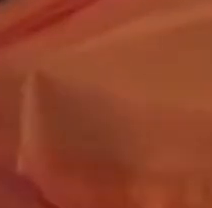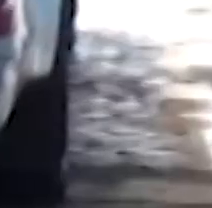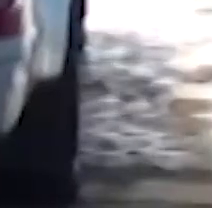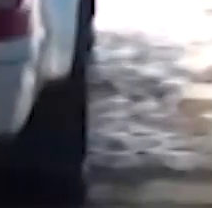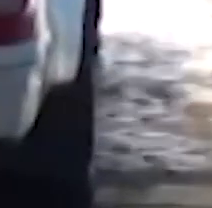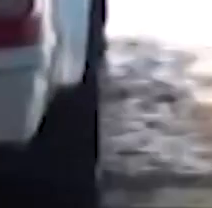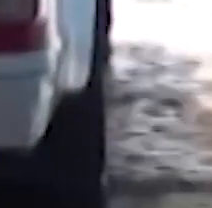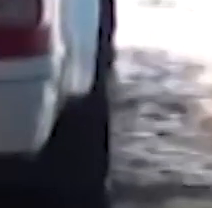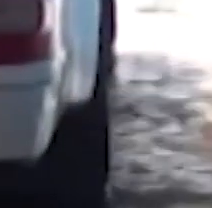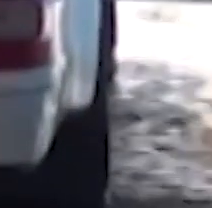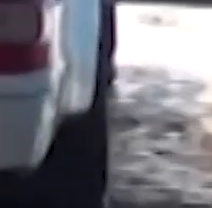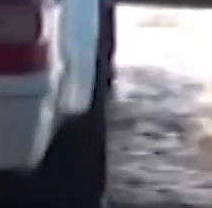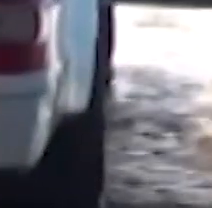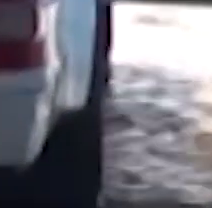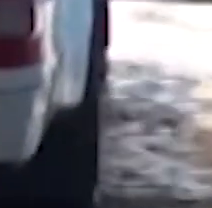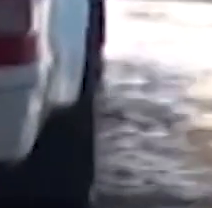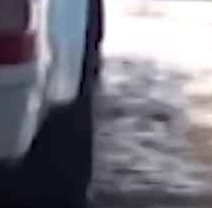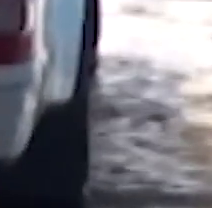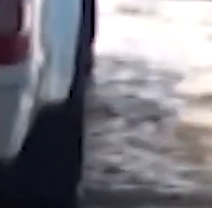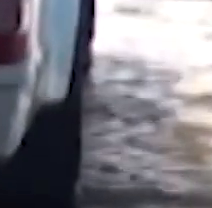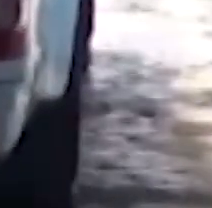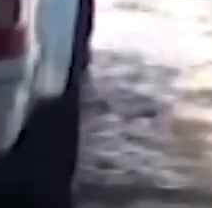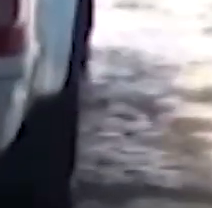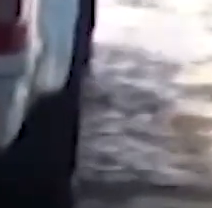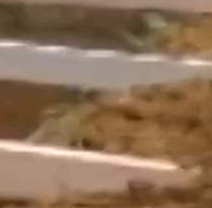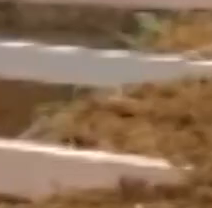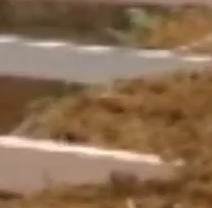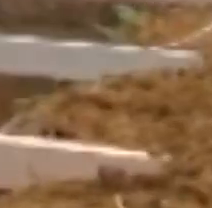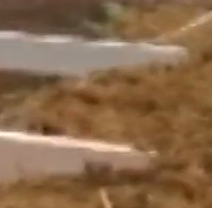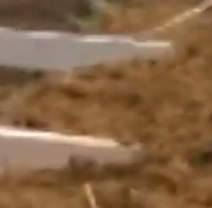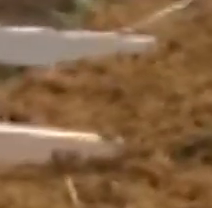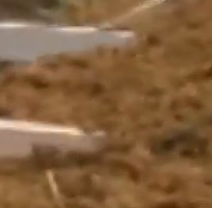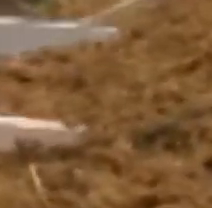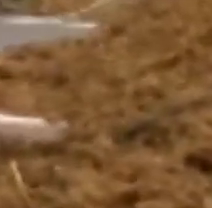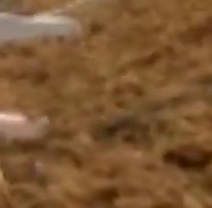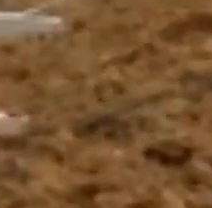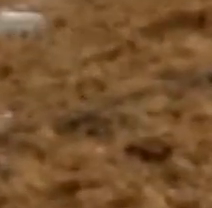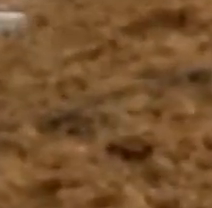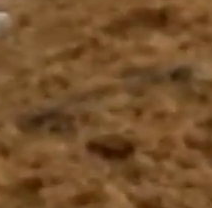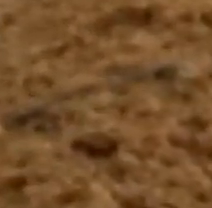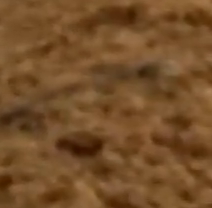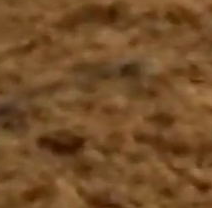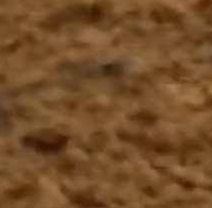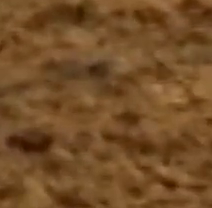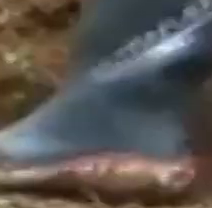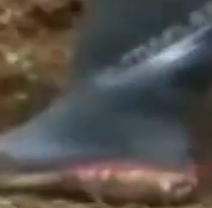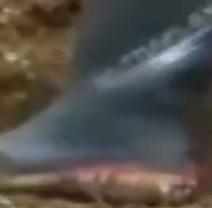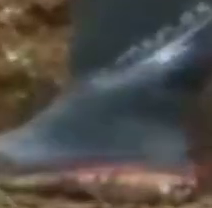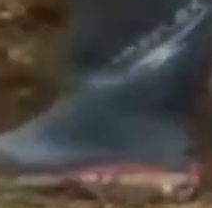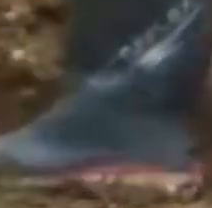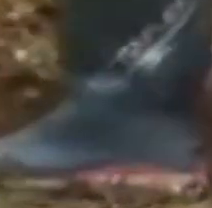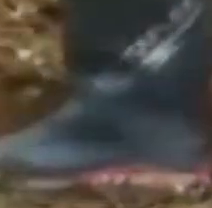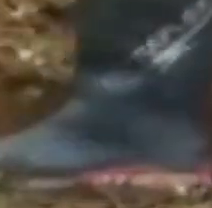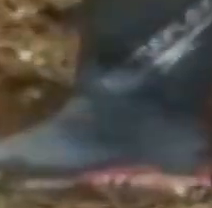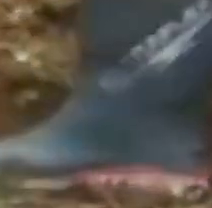saat meninggal hasil uji swab test belum keluar juragan1 jenazah terkonfirmasi positif kewenangan tim lainnya